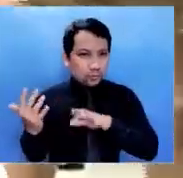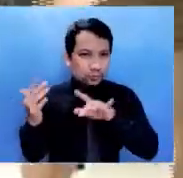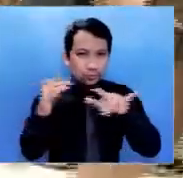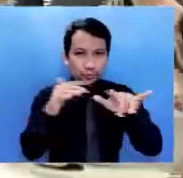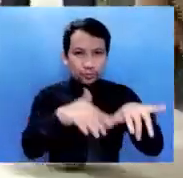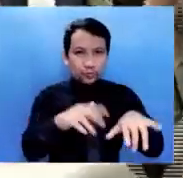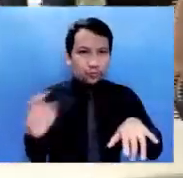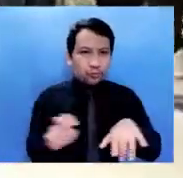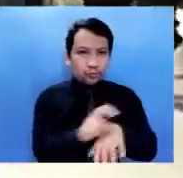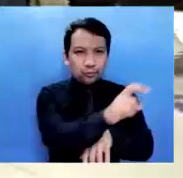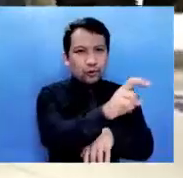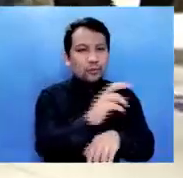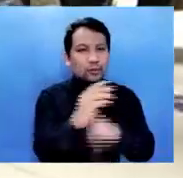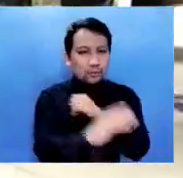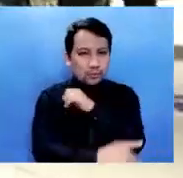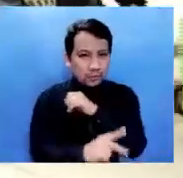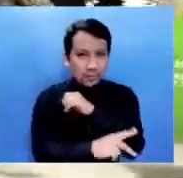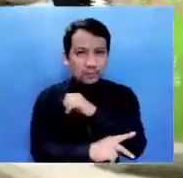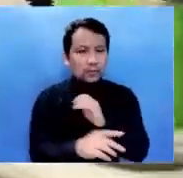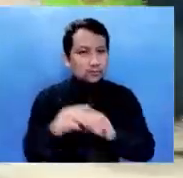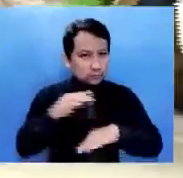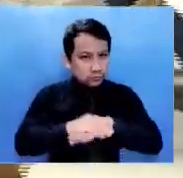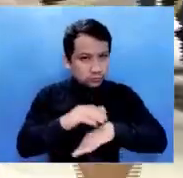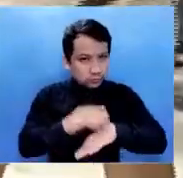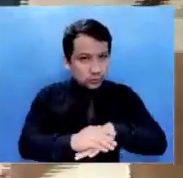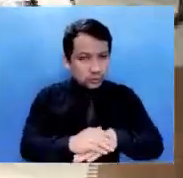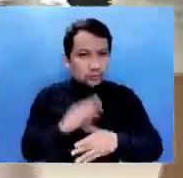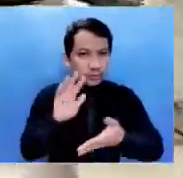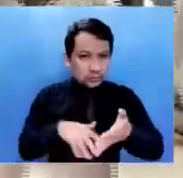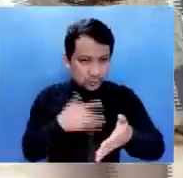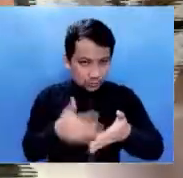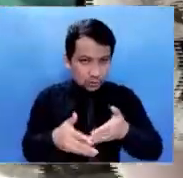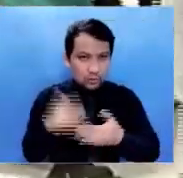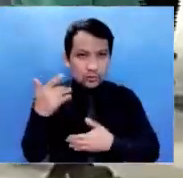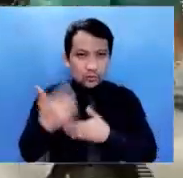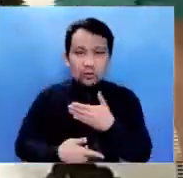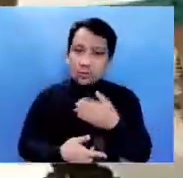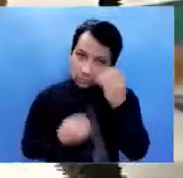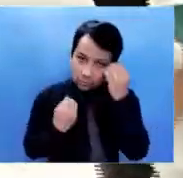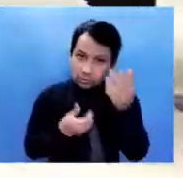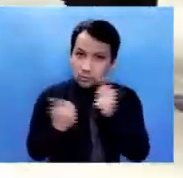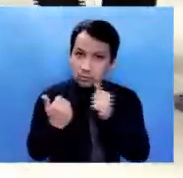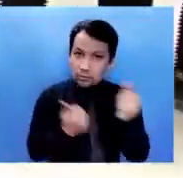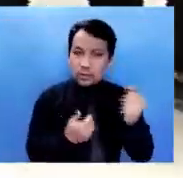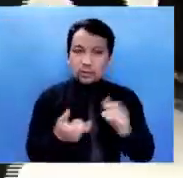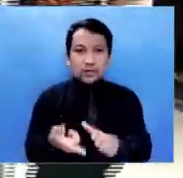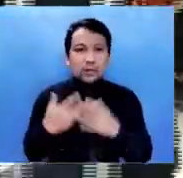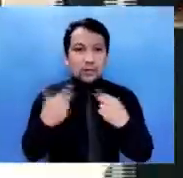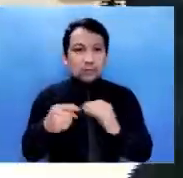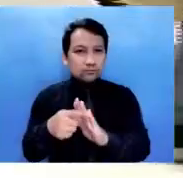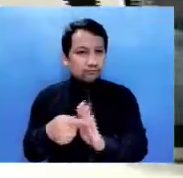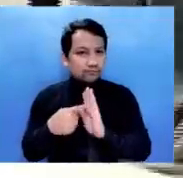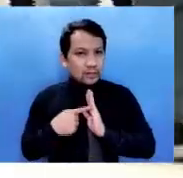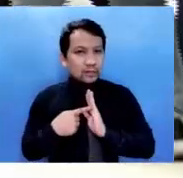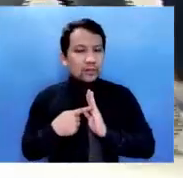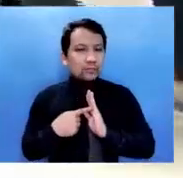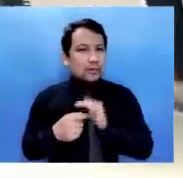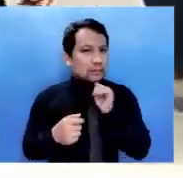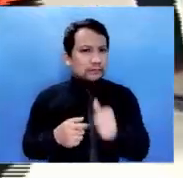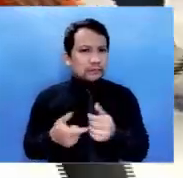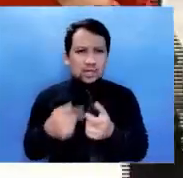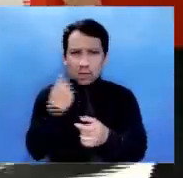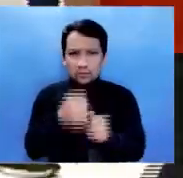probinsya, kaya abiso nga ng pamunuan mag-book na ng maaga. Sundin daw ang mga health requirements at bagamat hindi nga nire-require na magpakita